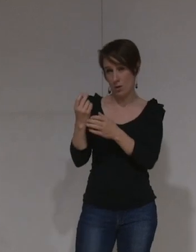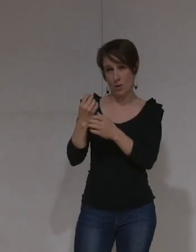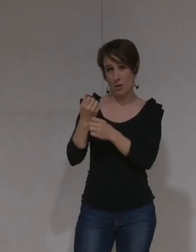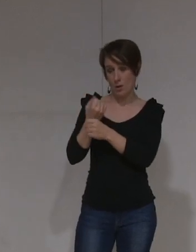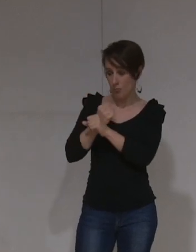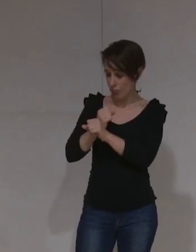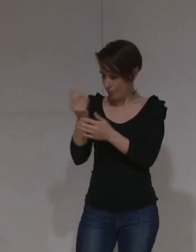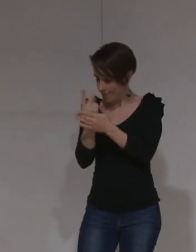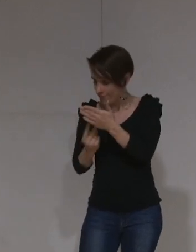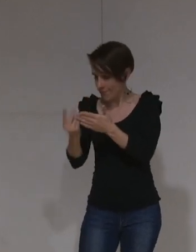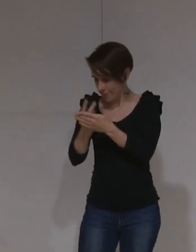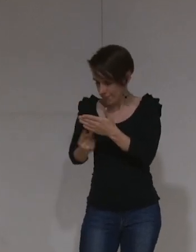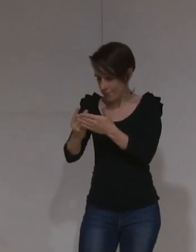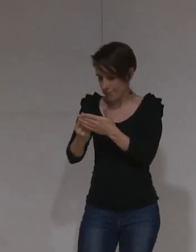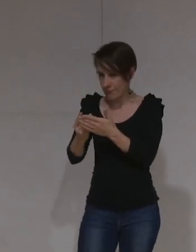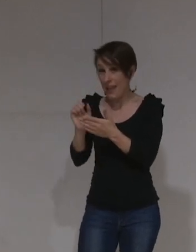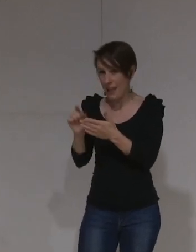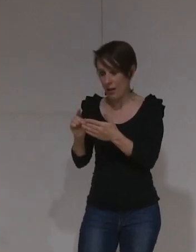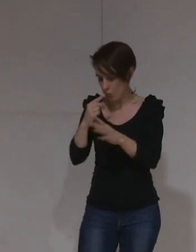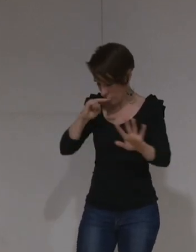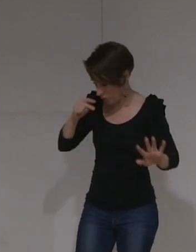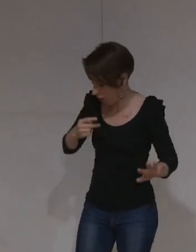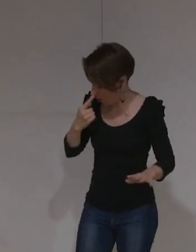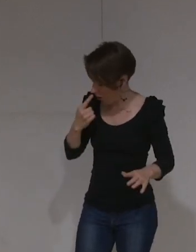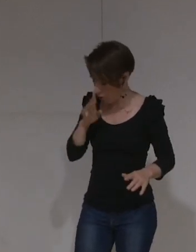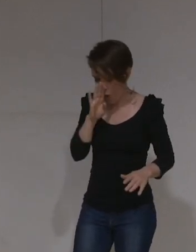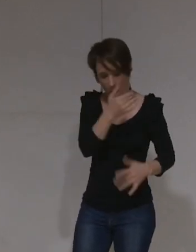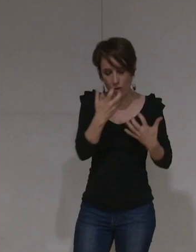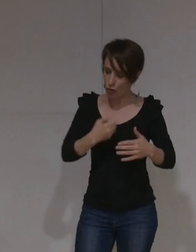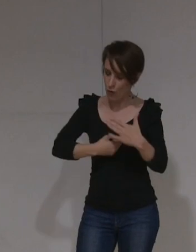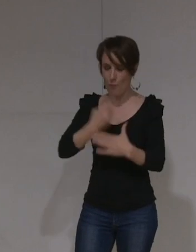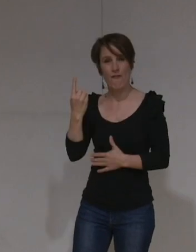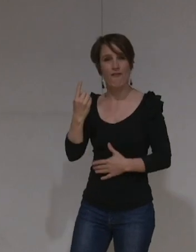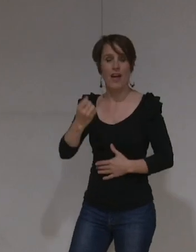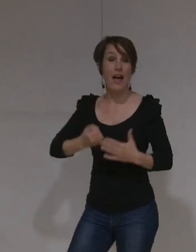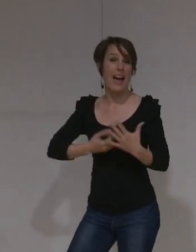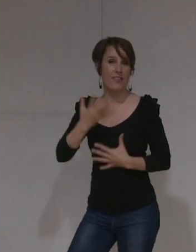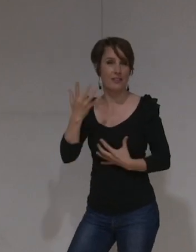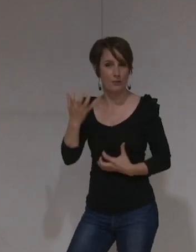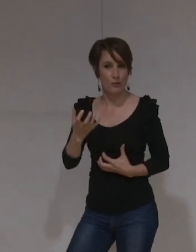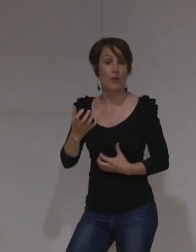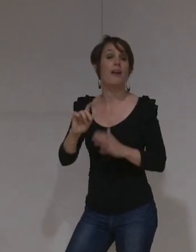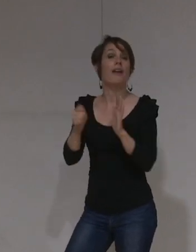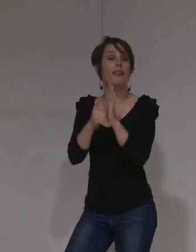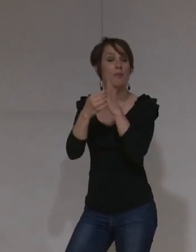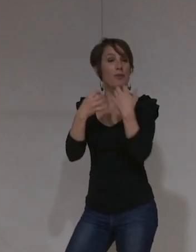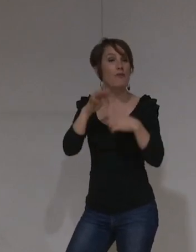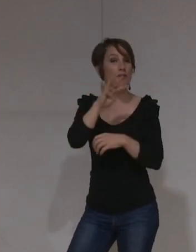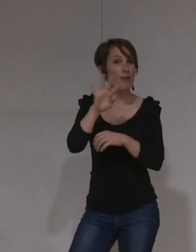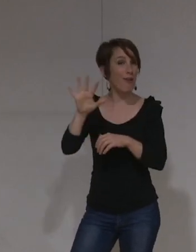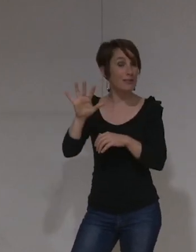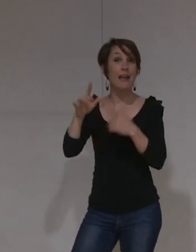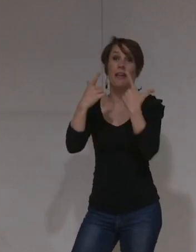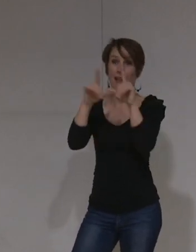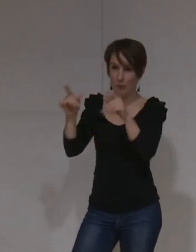détermine à devenir artiste et lorsque en 45 il est libéré et bien c'est dans les collines dans les alentours de de